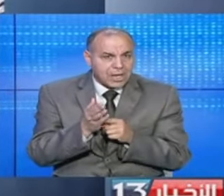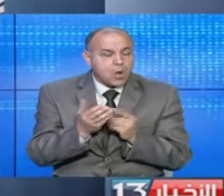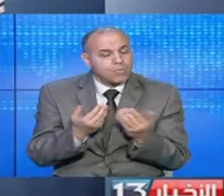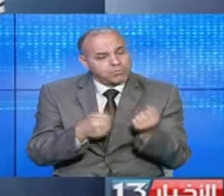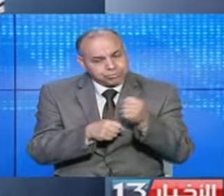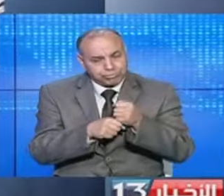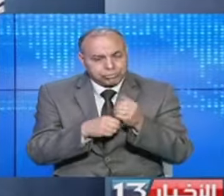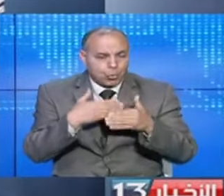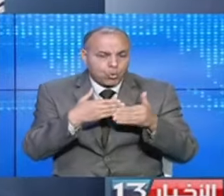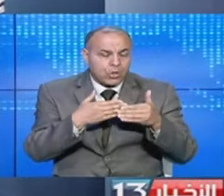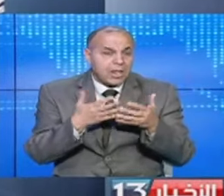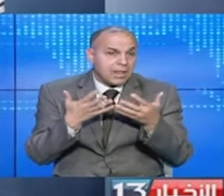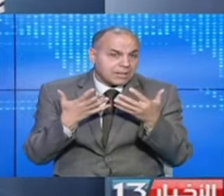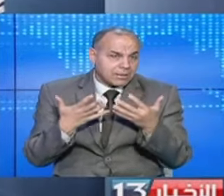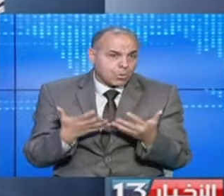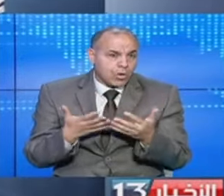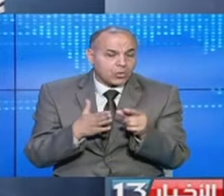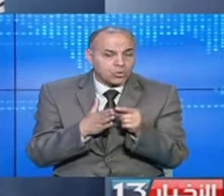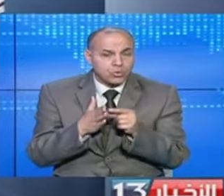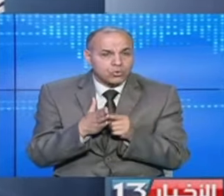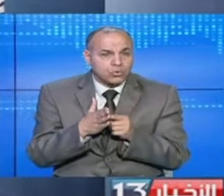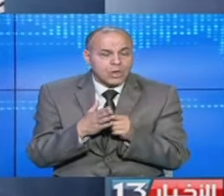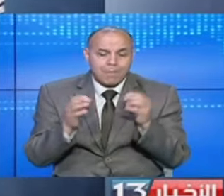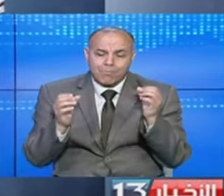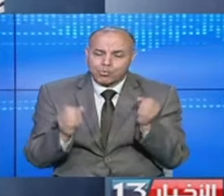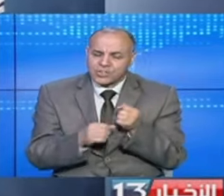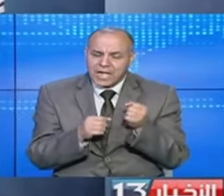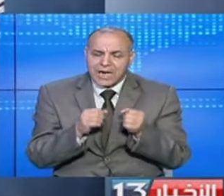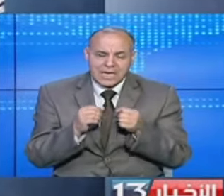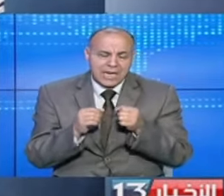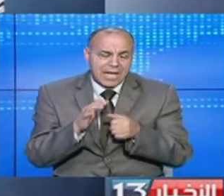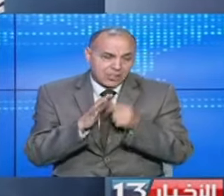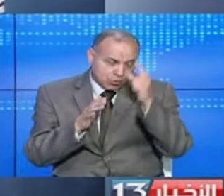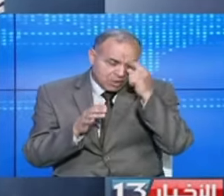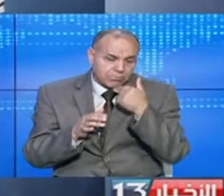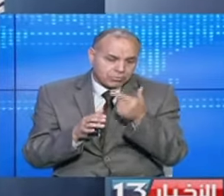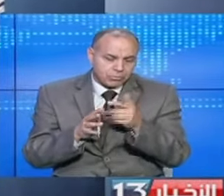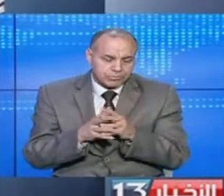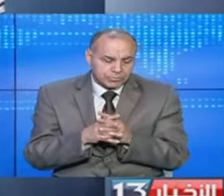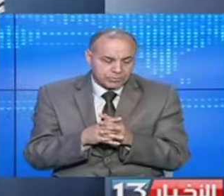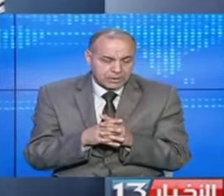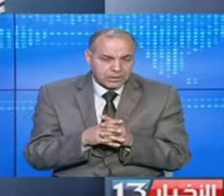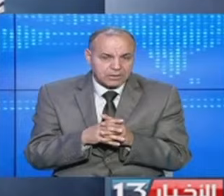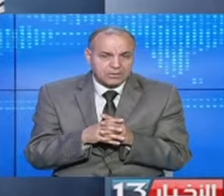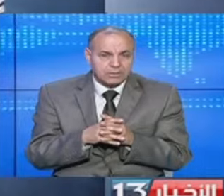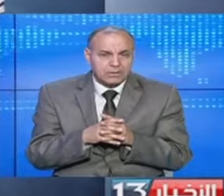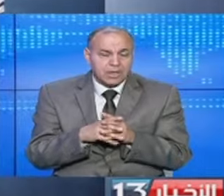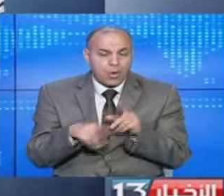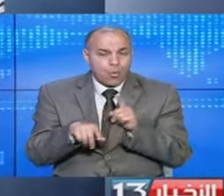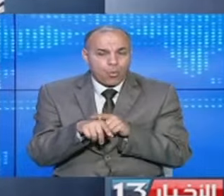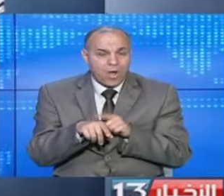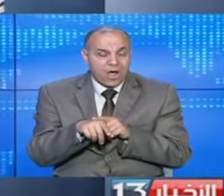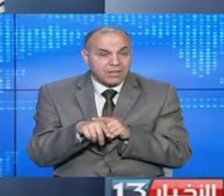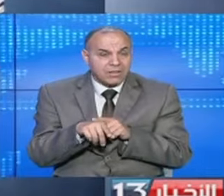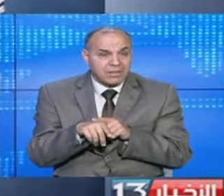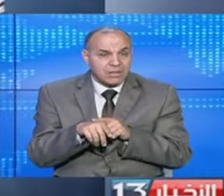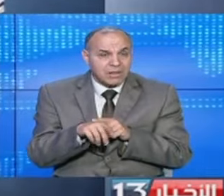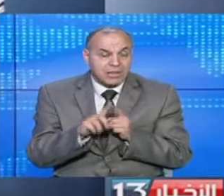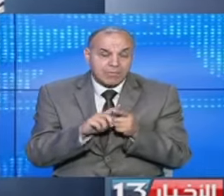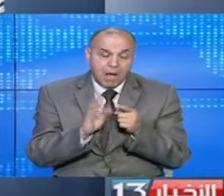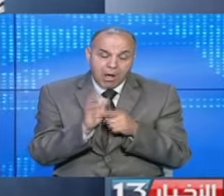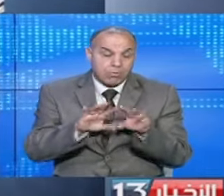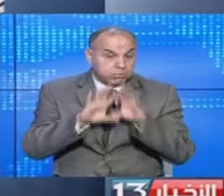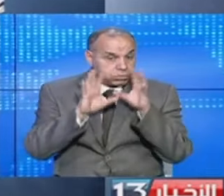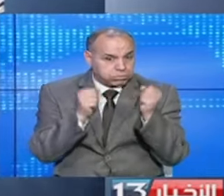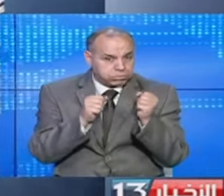الأولى لها أصبح موقف دستوري مستحيل حسب رئيس الجمهورية، لأنه يعتبر أن الأجل هي تهم النظام